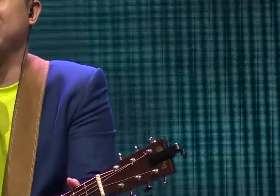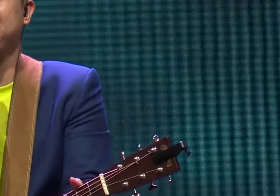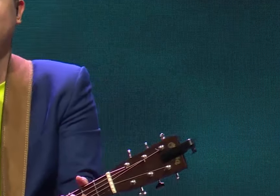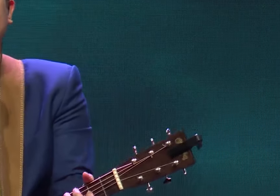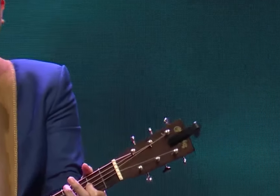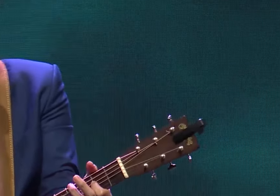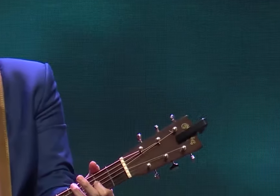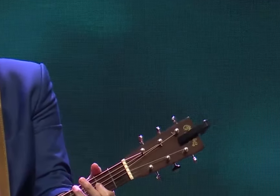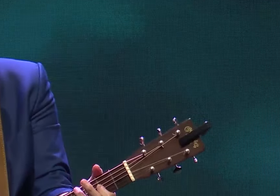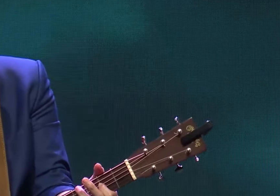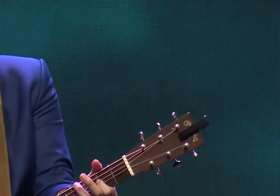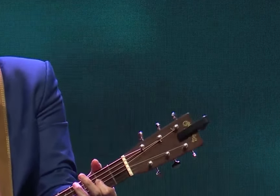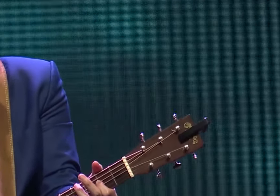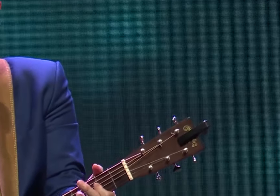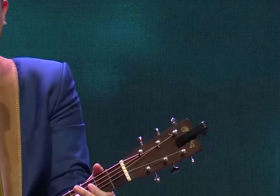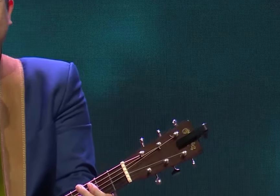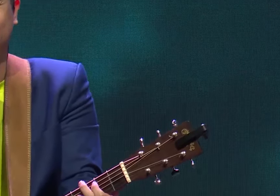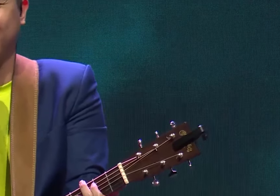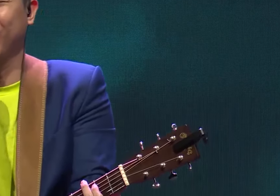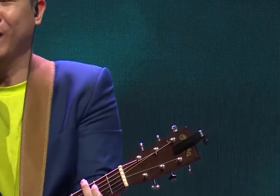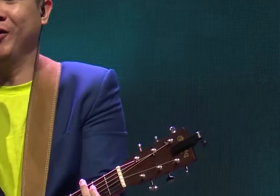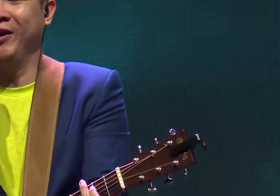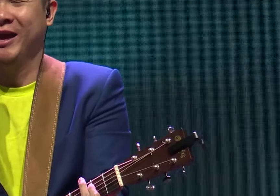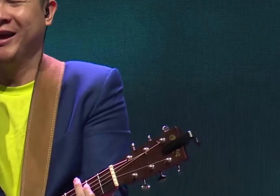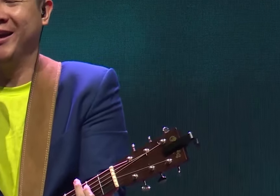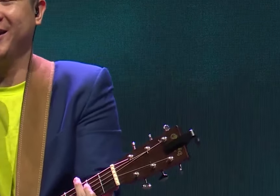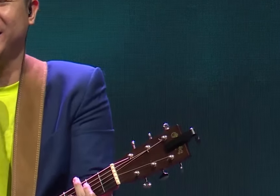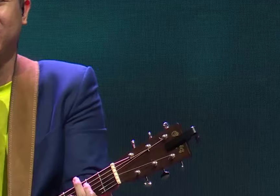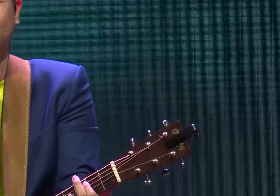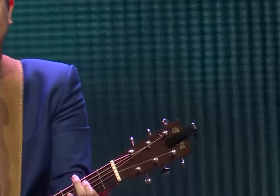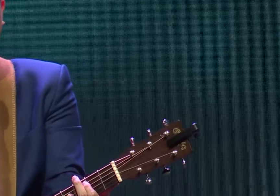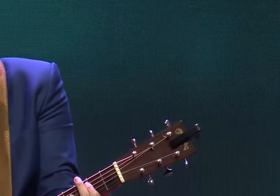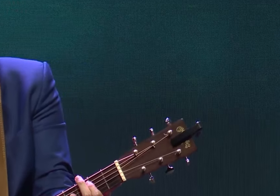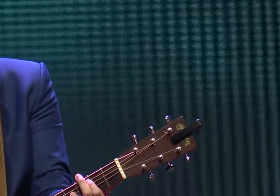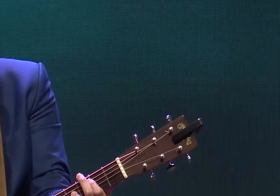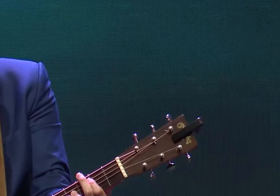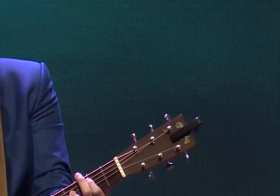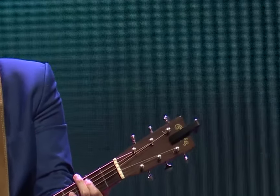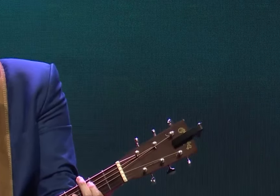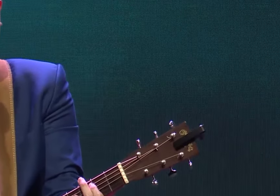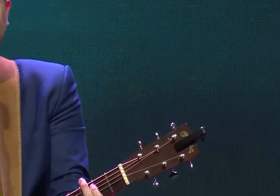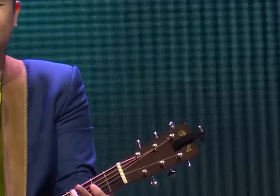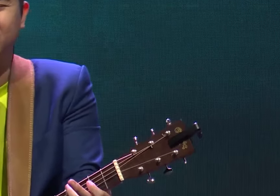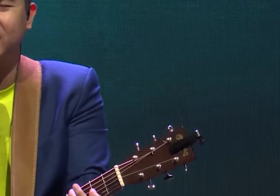You are my God, you are my all and all.